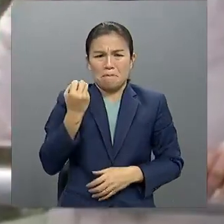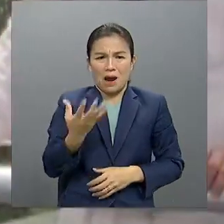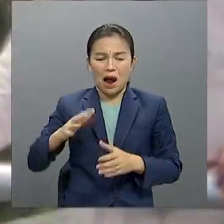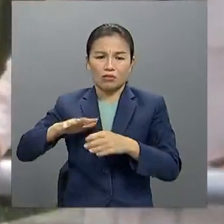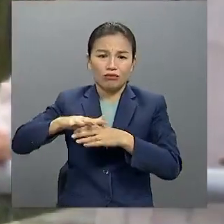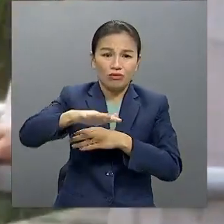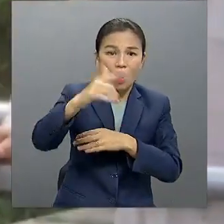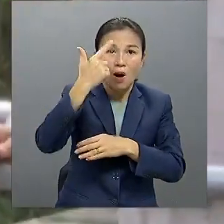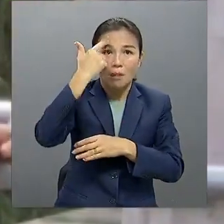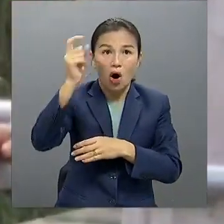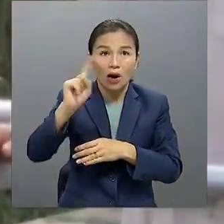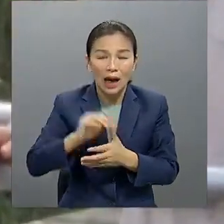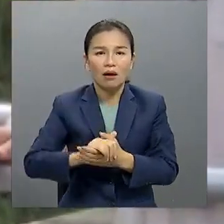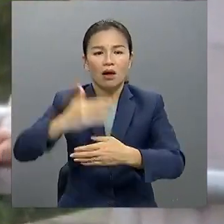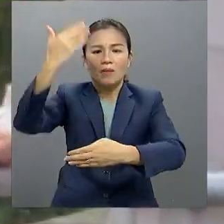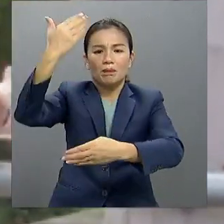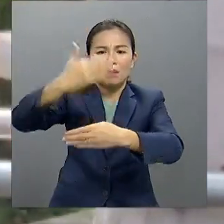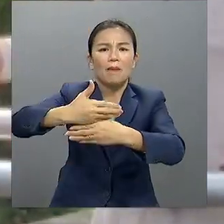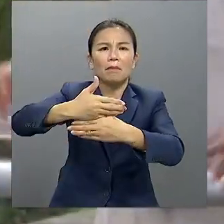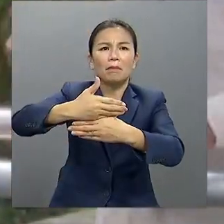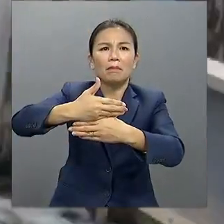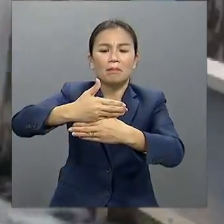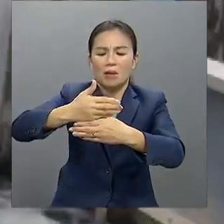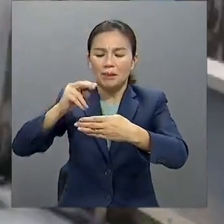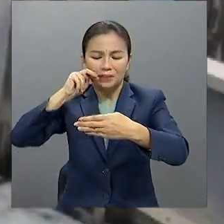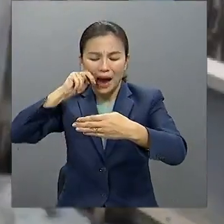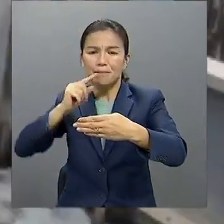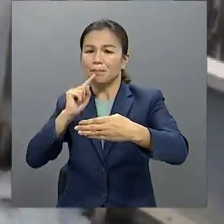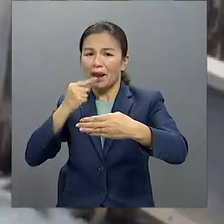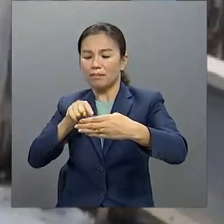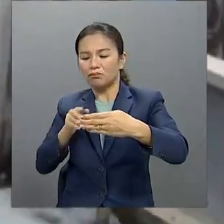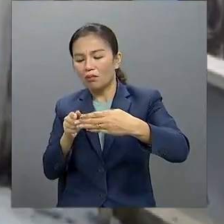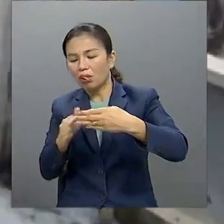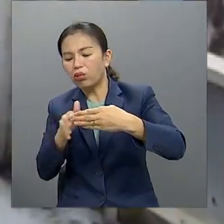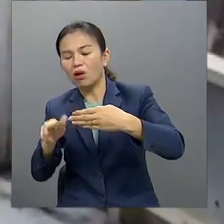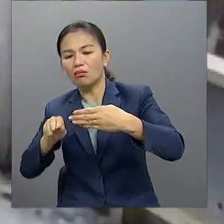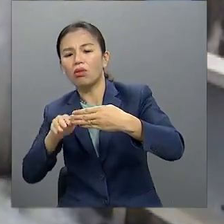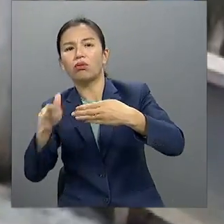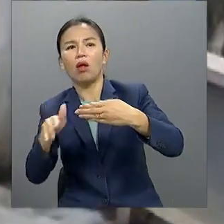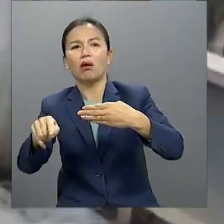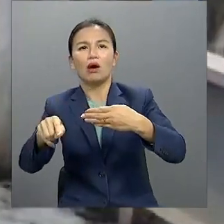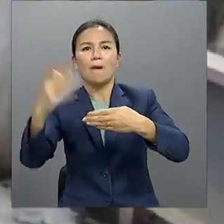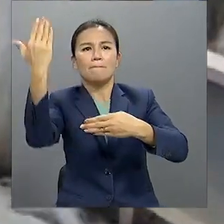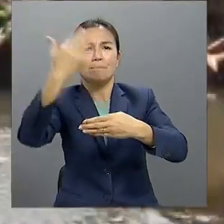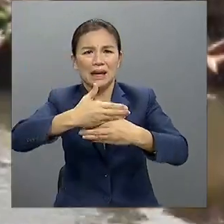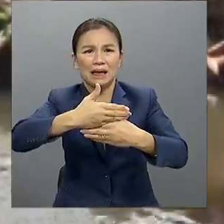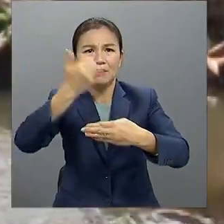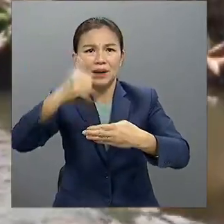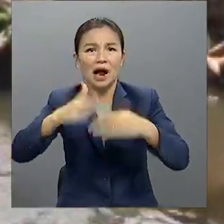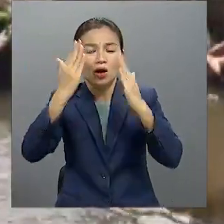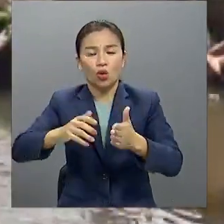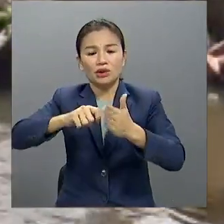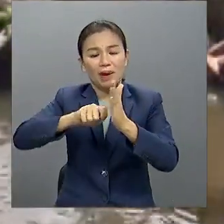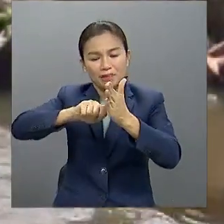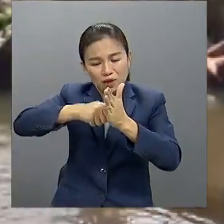รั่วปิดไม่อยู่อ้าวนะคะชาวบ้านเนี่ยทำอะไรกันไม่ได้เลยคือมันต้องใช้ผู้เชี่ยวชาญซ่อมอ่ะเนาะเนี่ยนะน้ำเค็ม